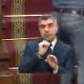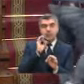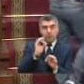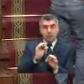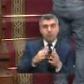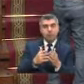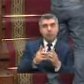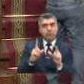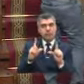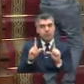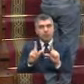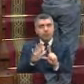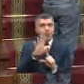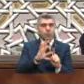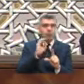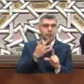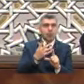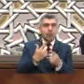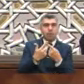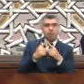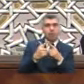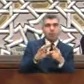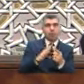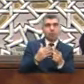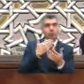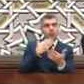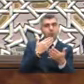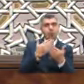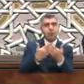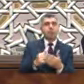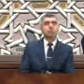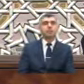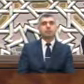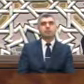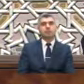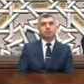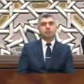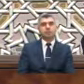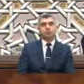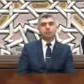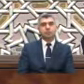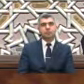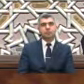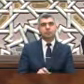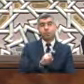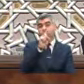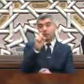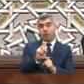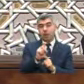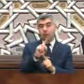والاعلام وتوزيع الاموال المشبوهه وشراء الدماء الى غير ذلك. وشكرا. هل من هناك تعقيبات